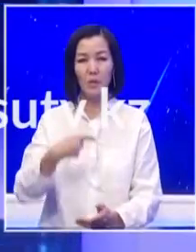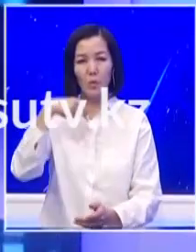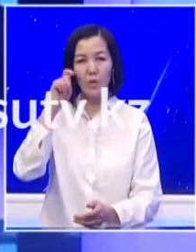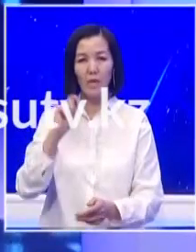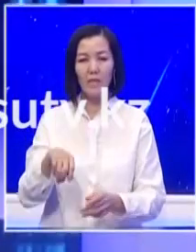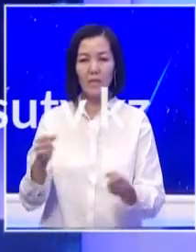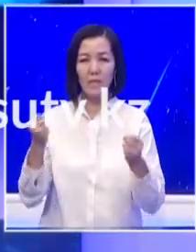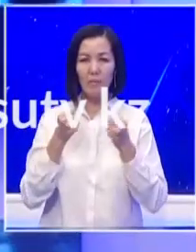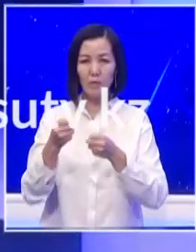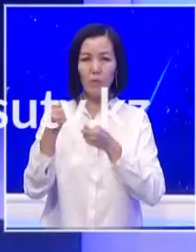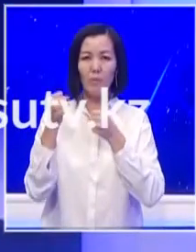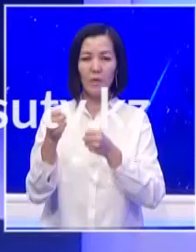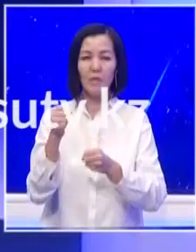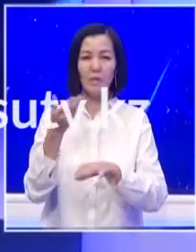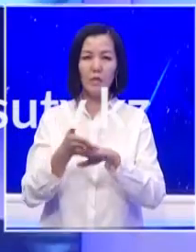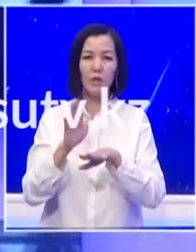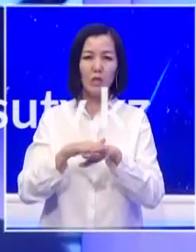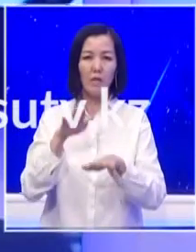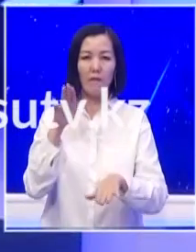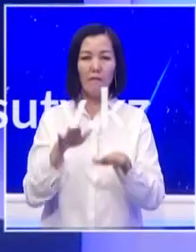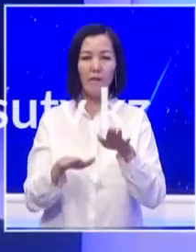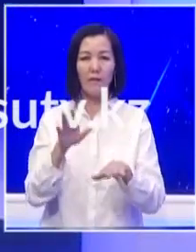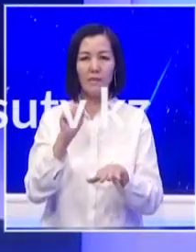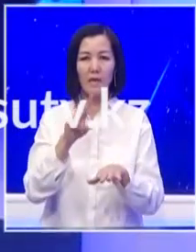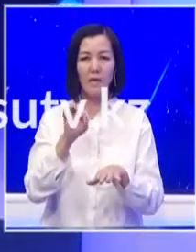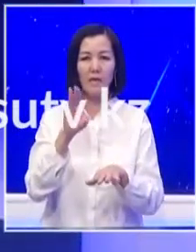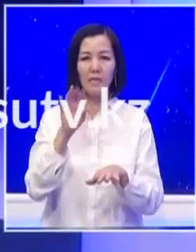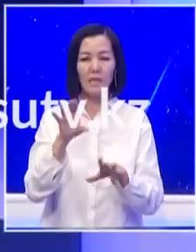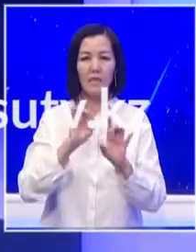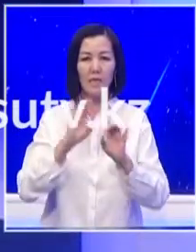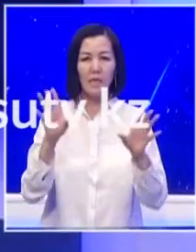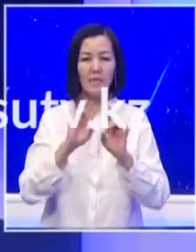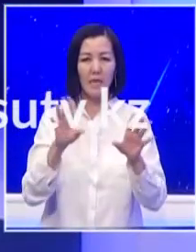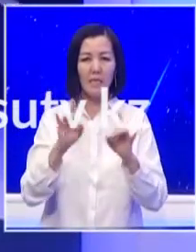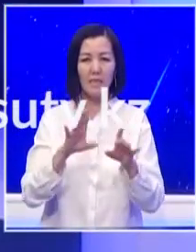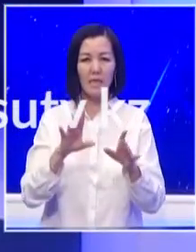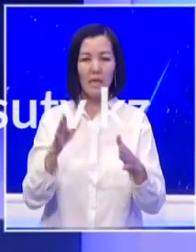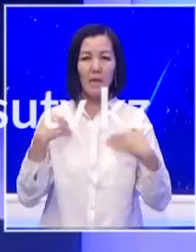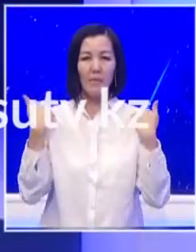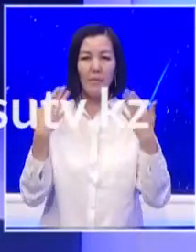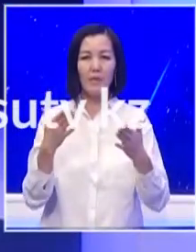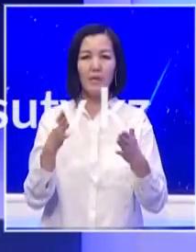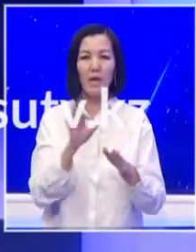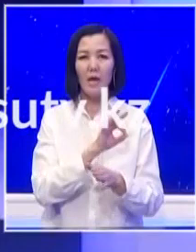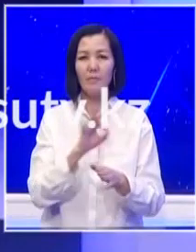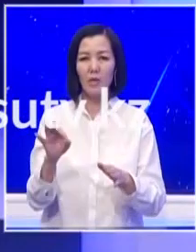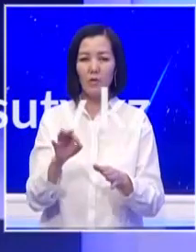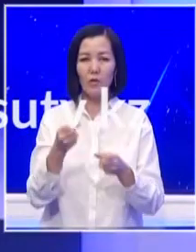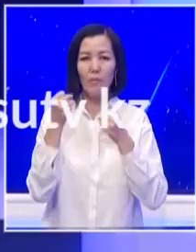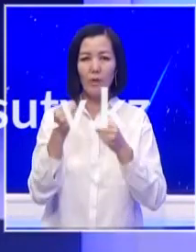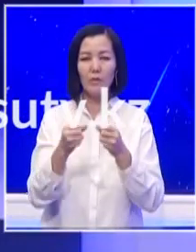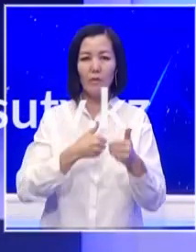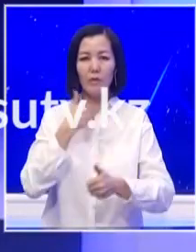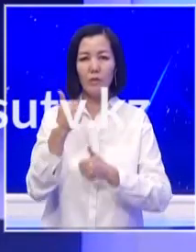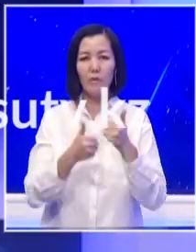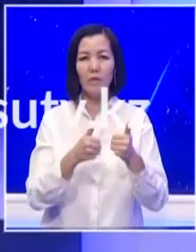Украинский боксер-тяжеловес Александр Усик в интервью каналу «Икспорт» рассказал о предложении от президента абсолютного бойцовского чемпионата